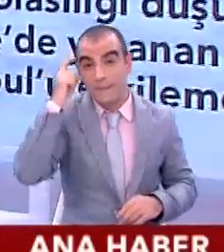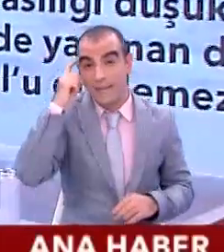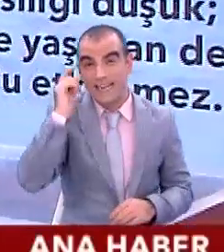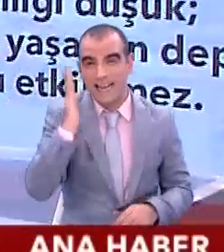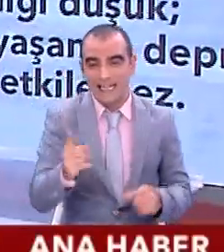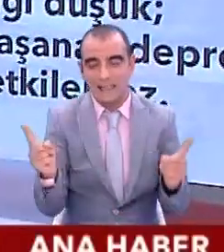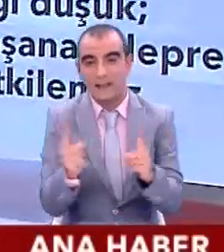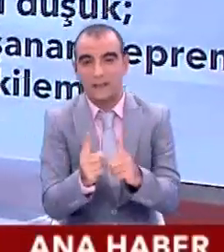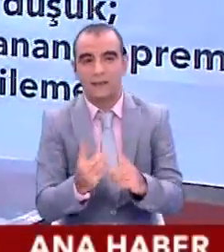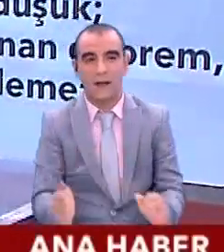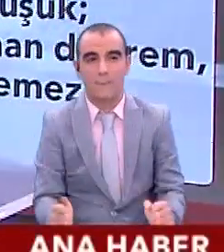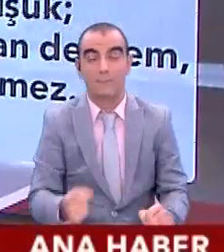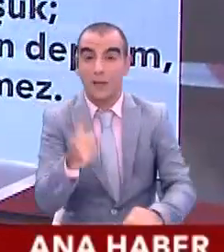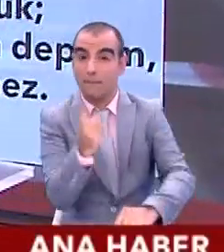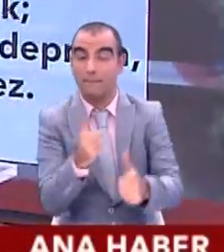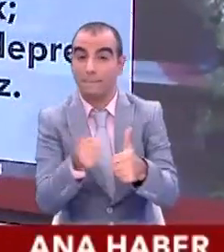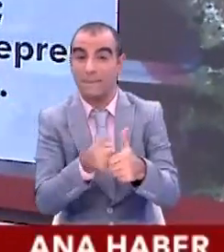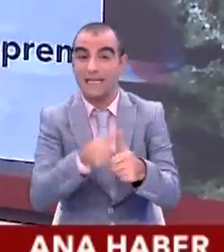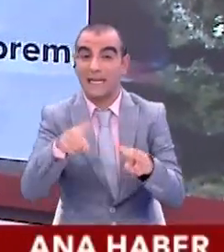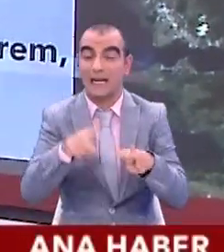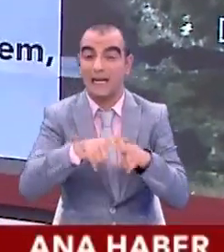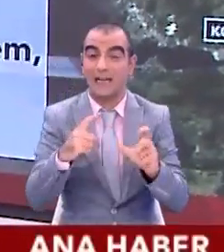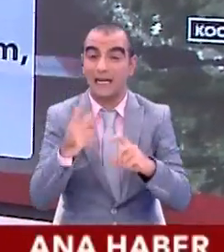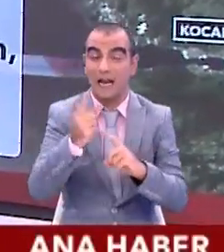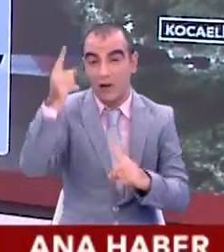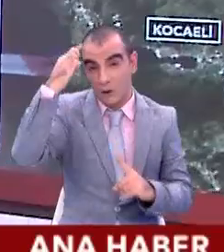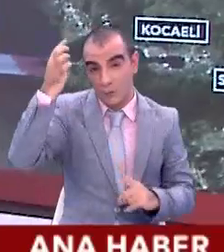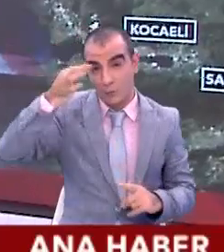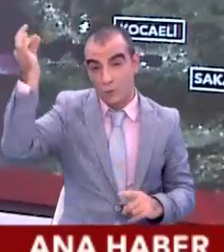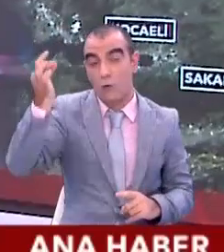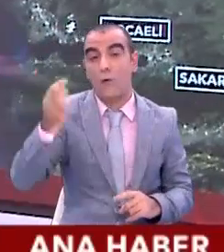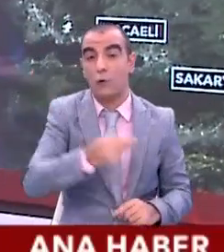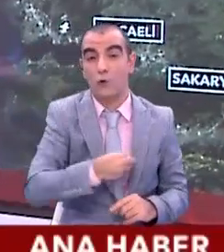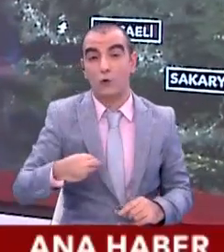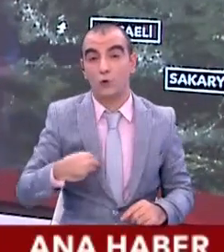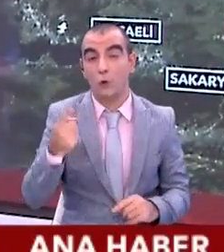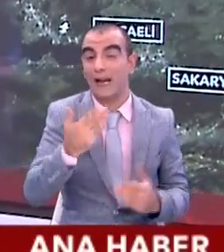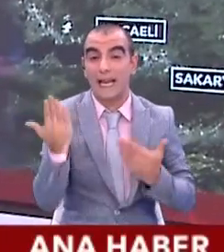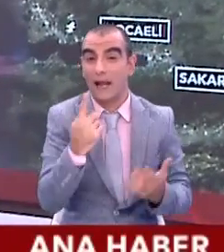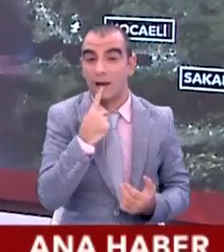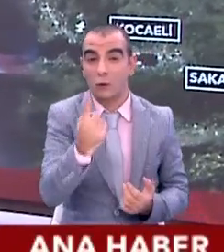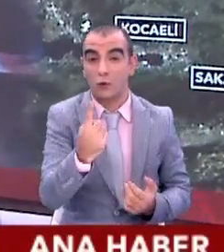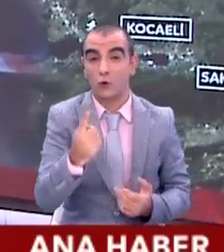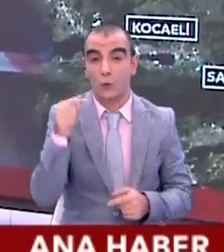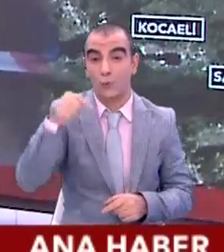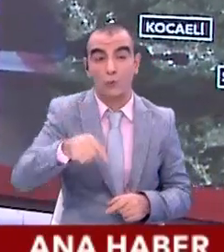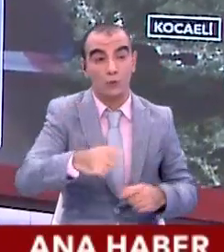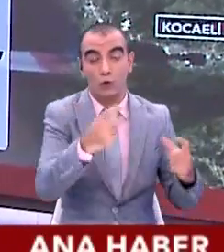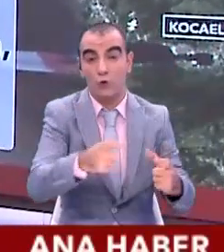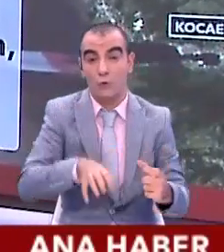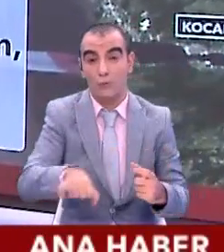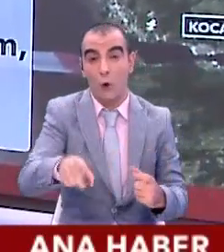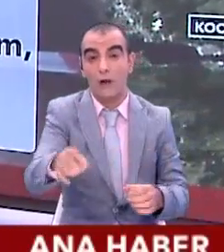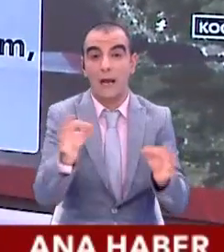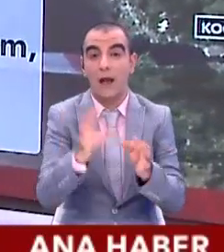Buyurun birinci sırada da hacı hocam var Profesör Doktor Naci ne diyor bu yöre Düzce